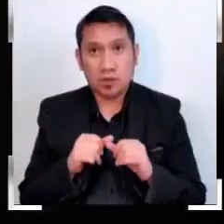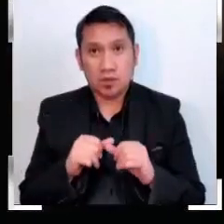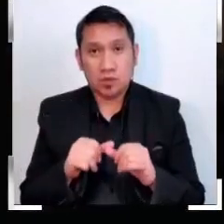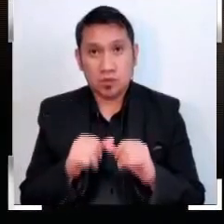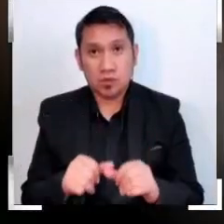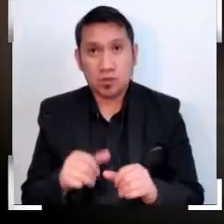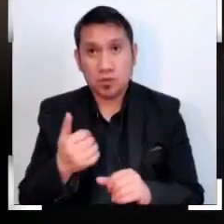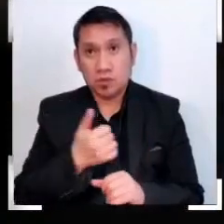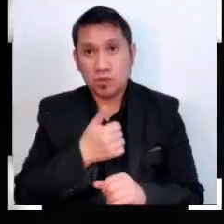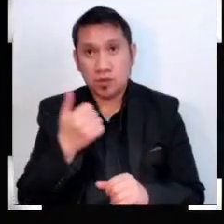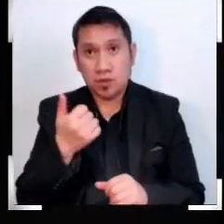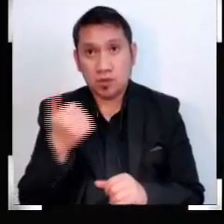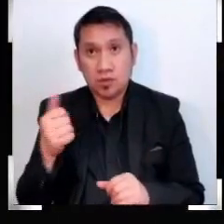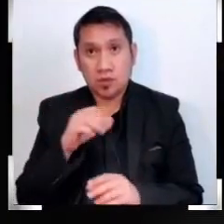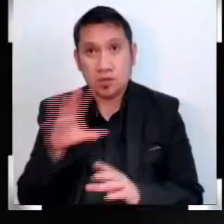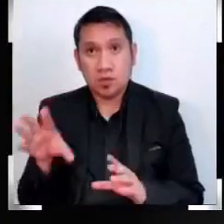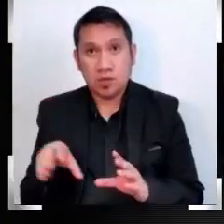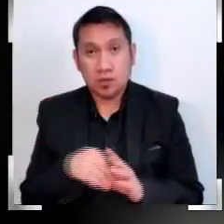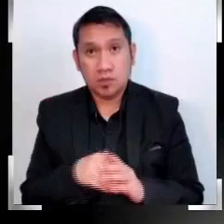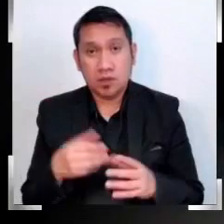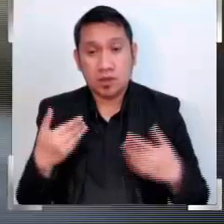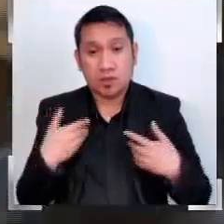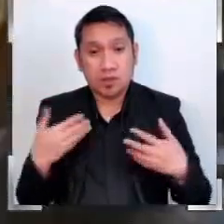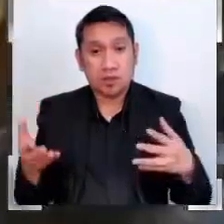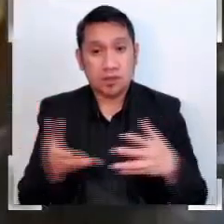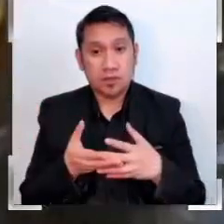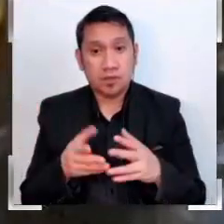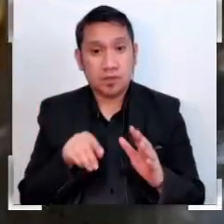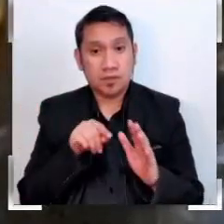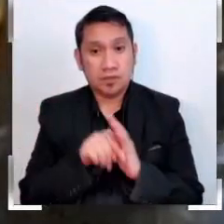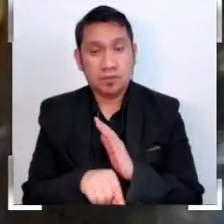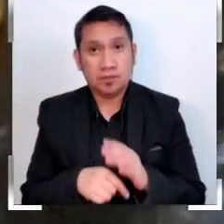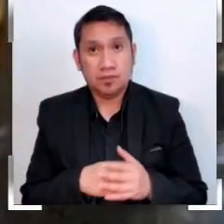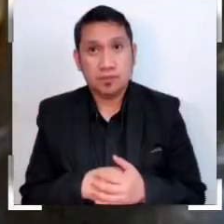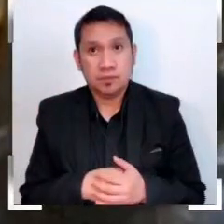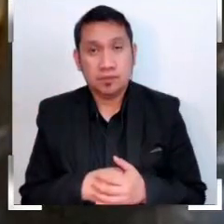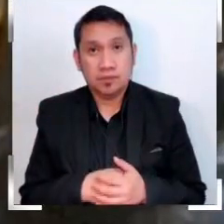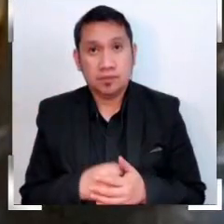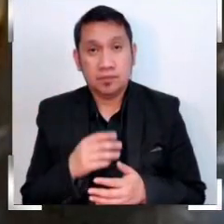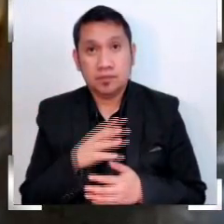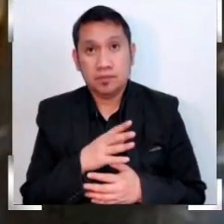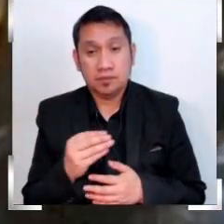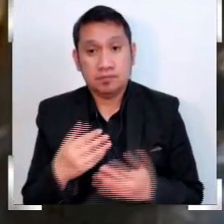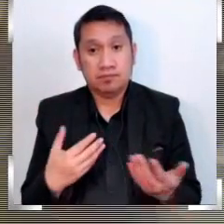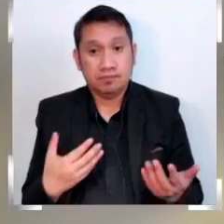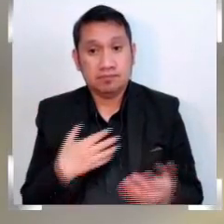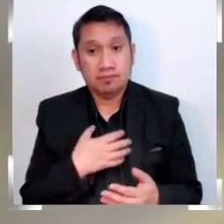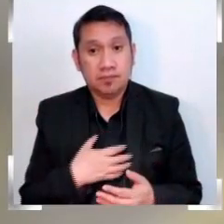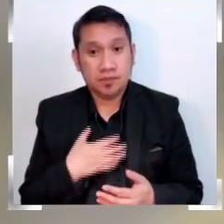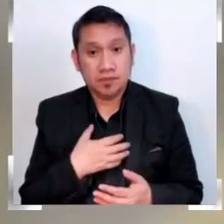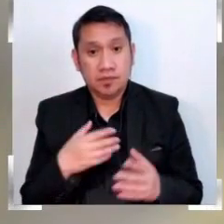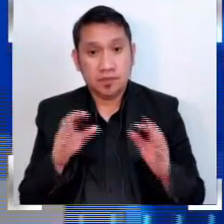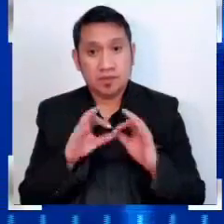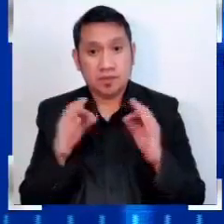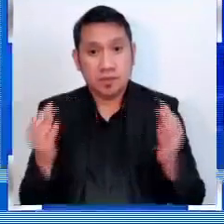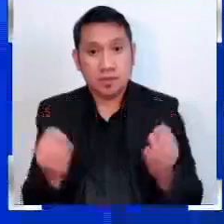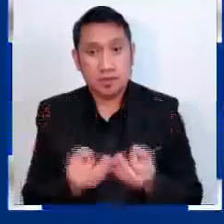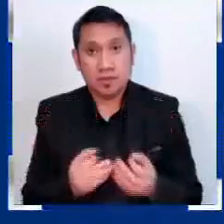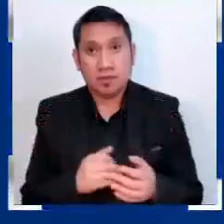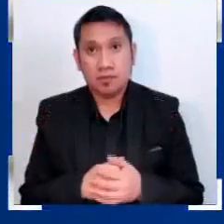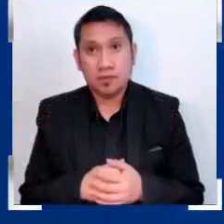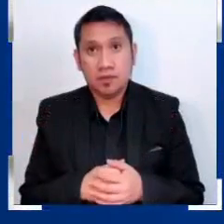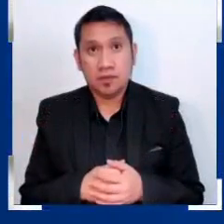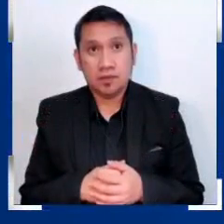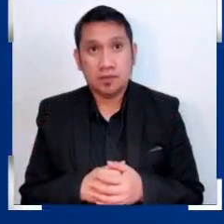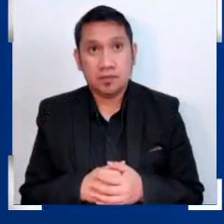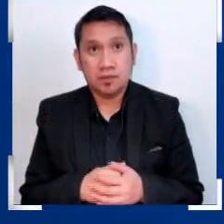pang sangkot na mahaharap sa kasong murder. Sa gitna ng pagluluksa ng pamilya ni Ambrosio, panawagan nila, "Usted